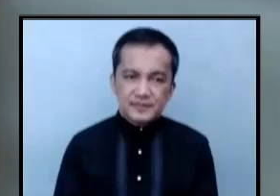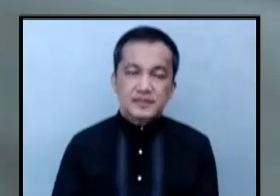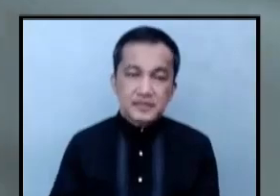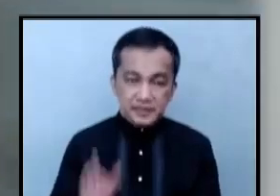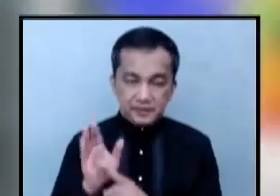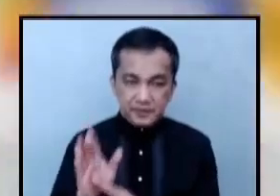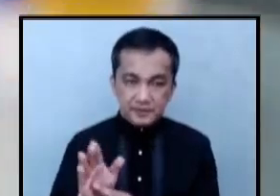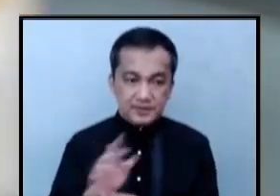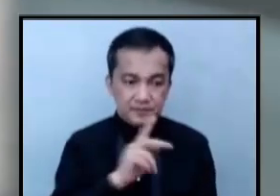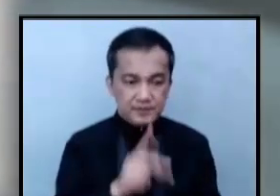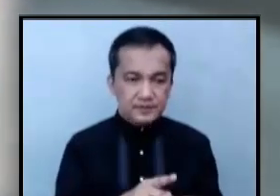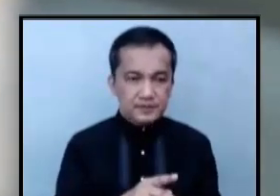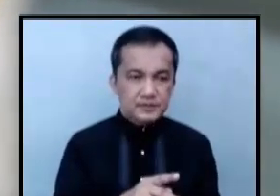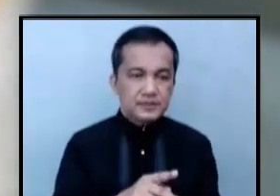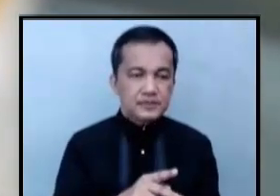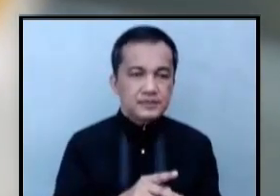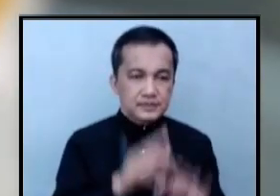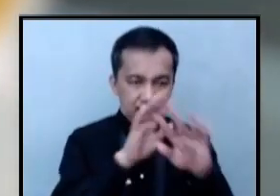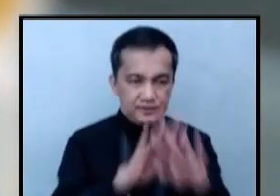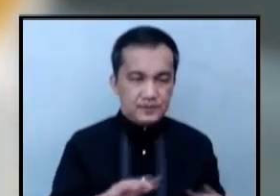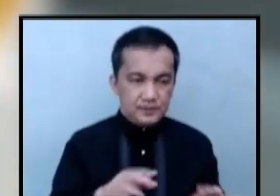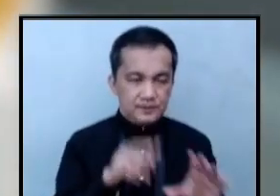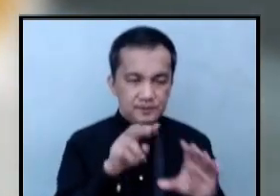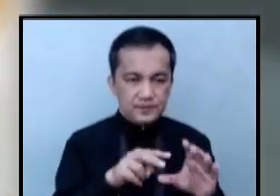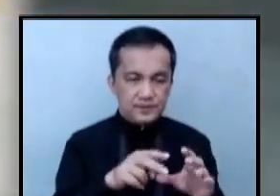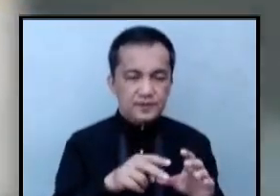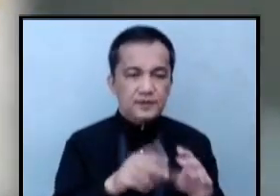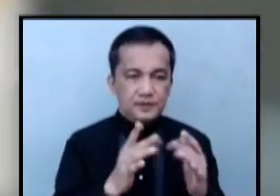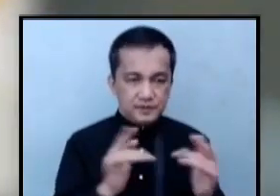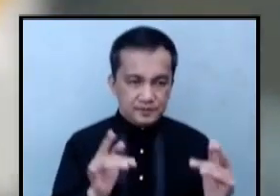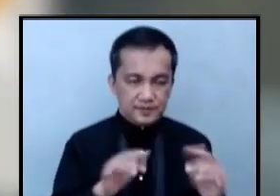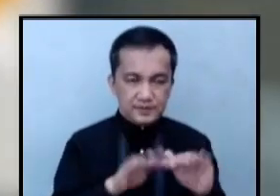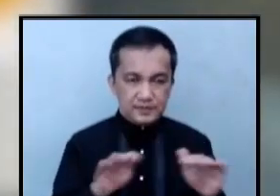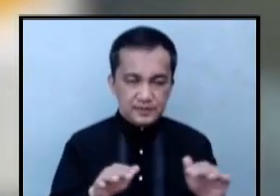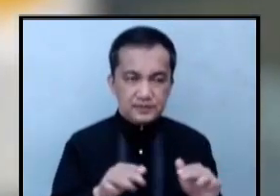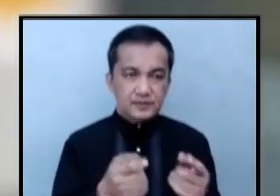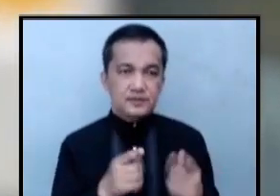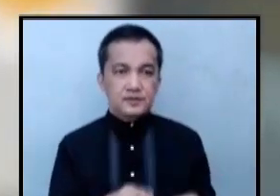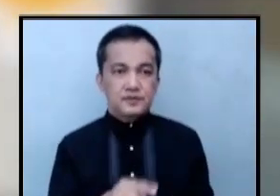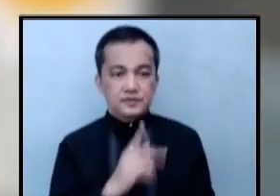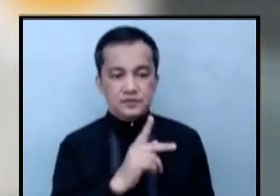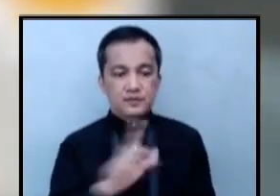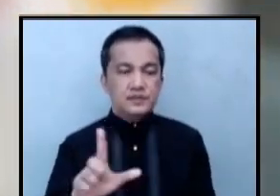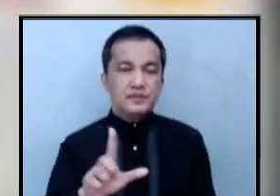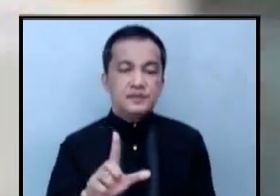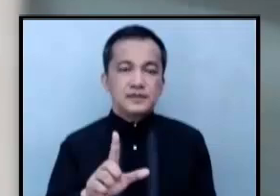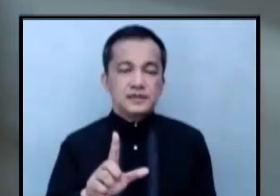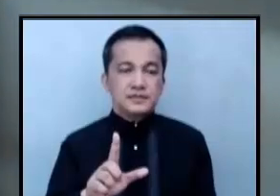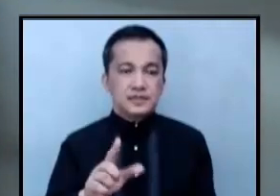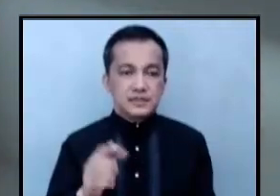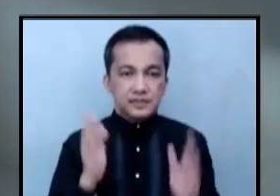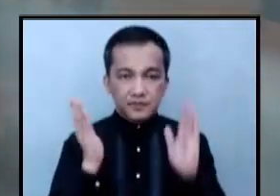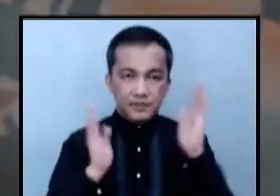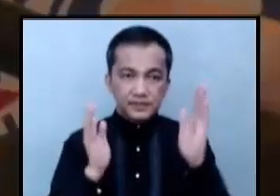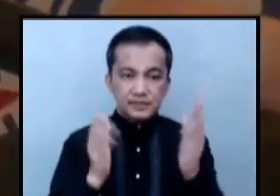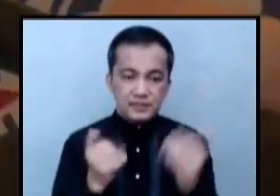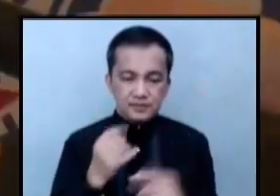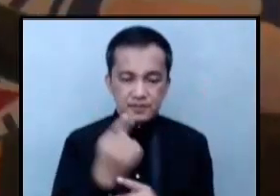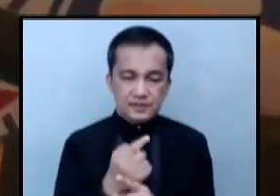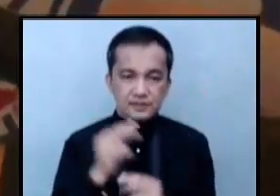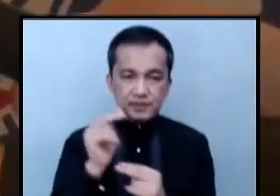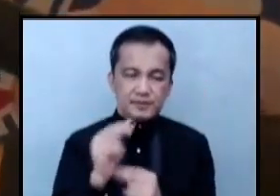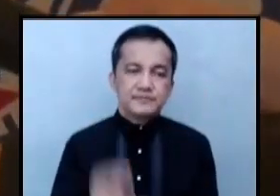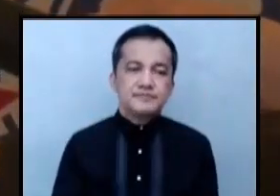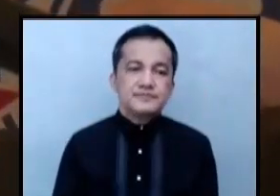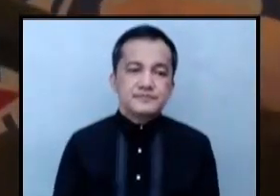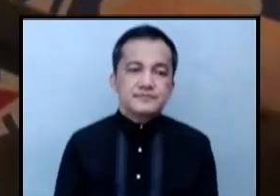Pilipinas sa Southeast Asia Video Festival for Children na gaganapin sa Kuala Lumpur sa Malaysia ngayong darating na buwan ng Nobyembre. As long